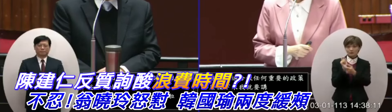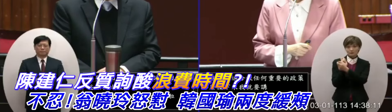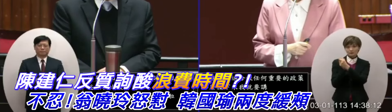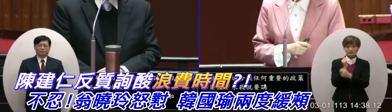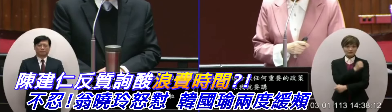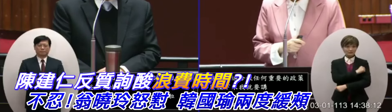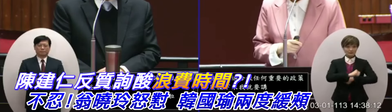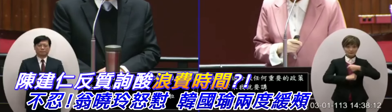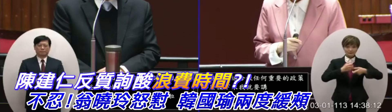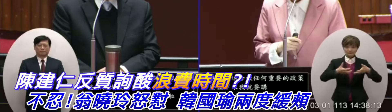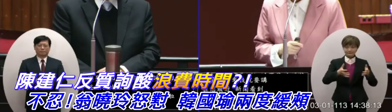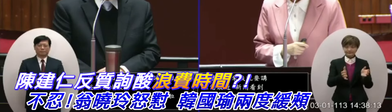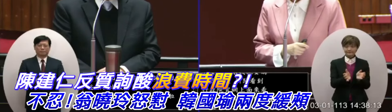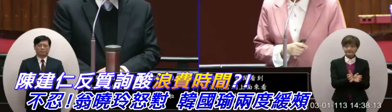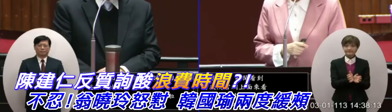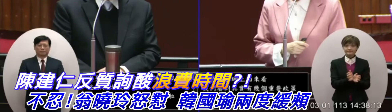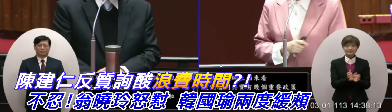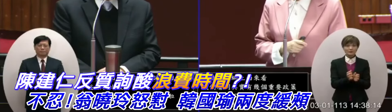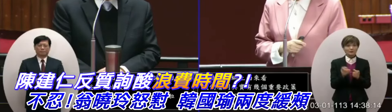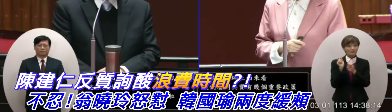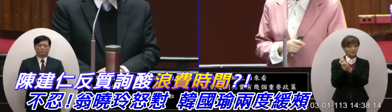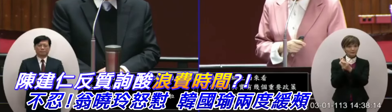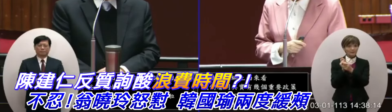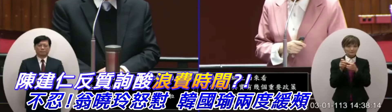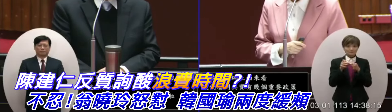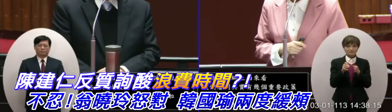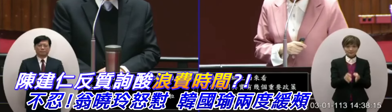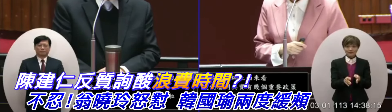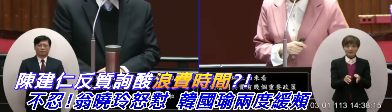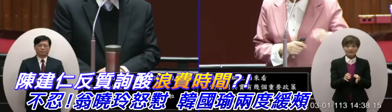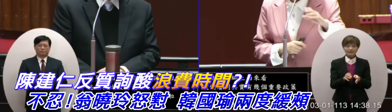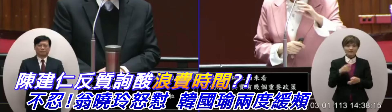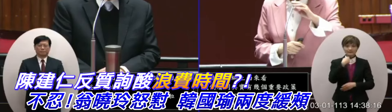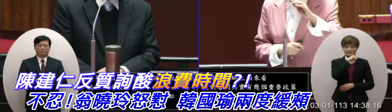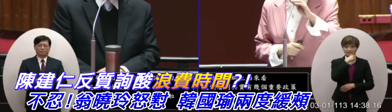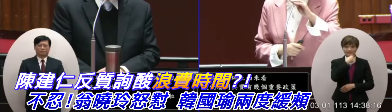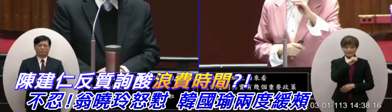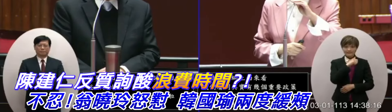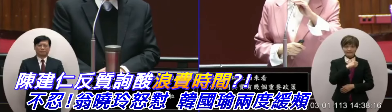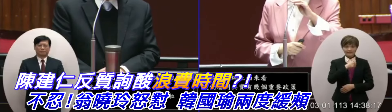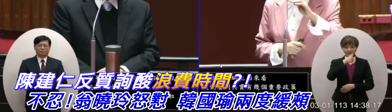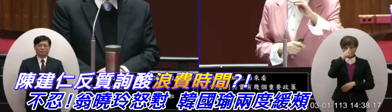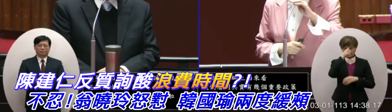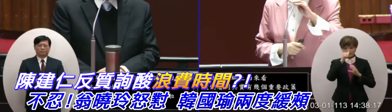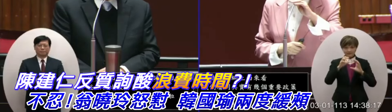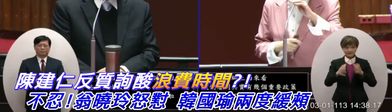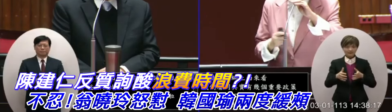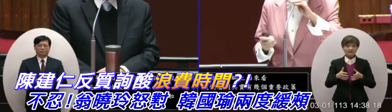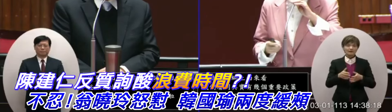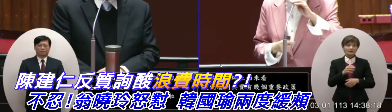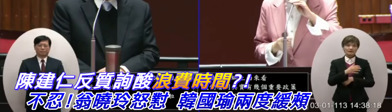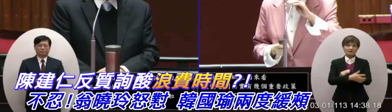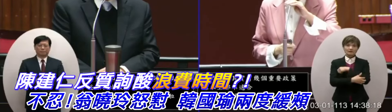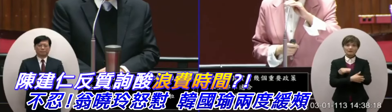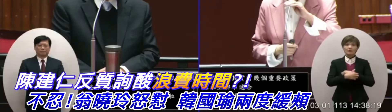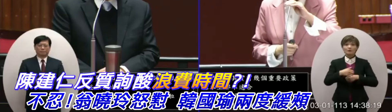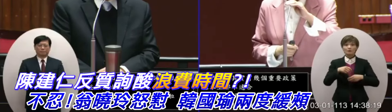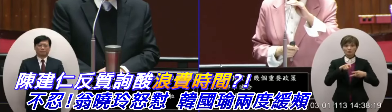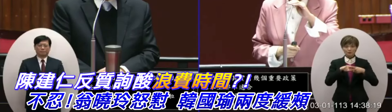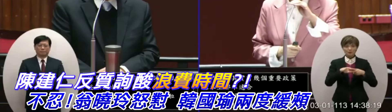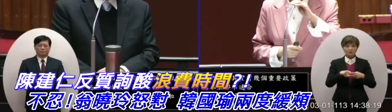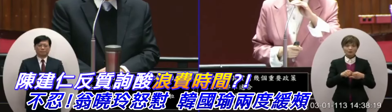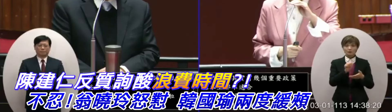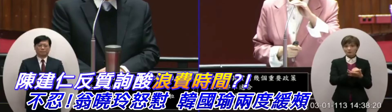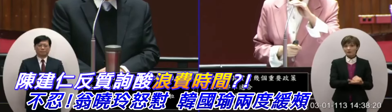部才刚签署的台印劳工合作备忘录，以及又这个推动